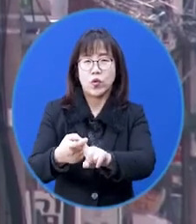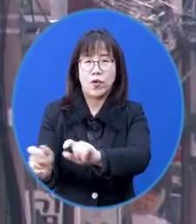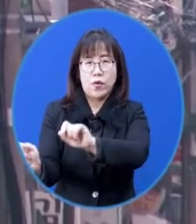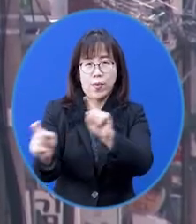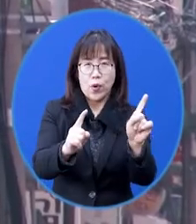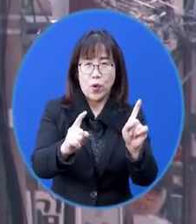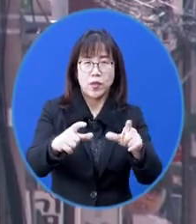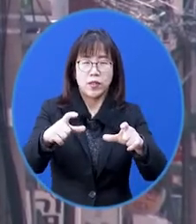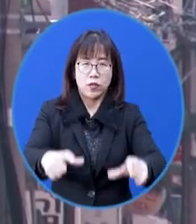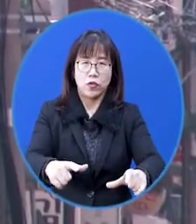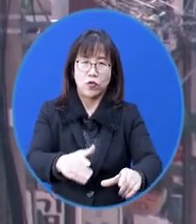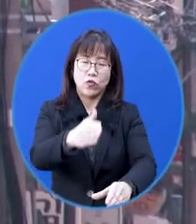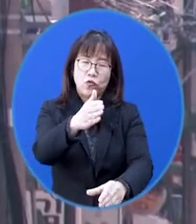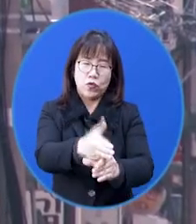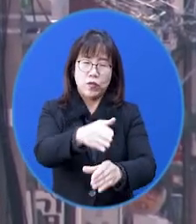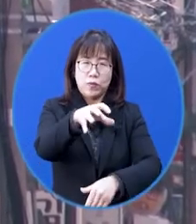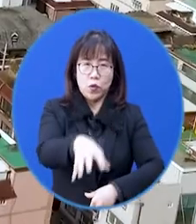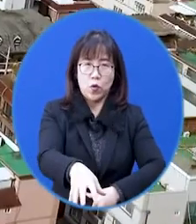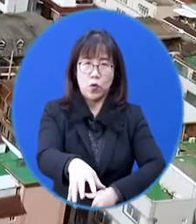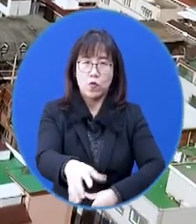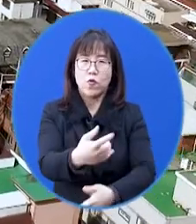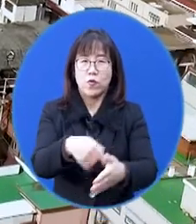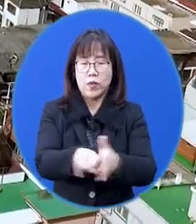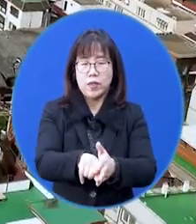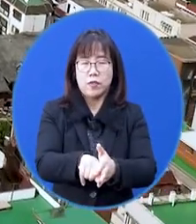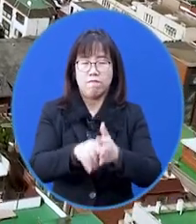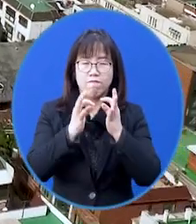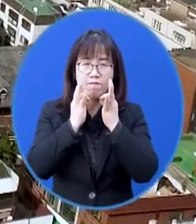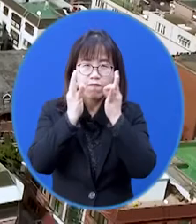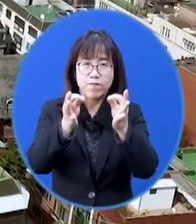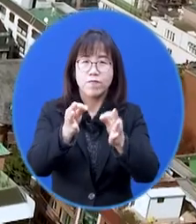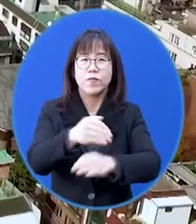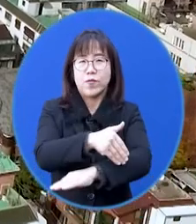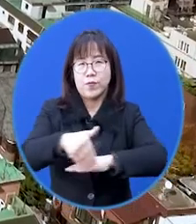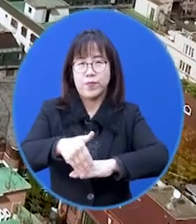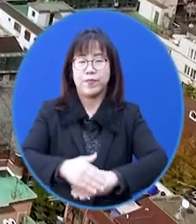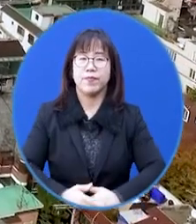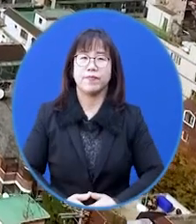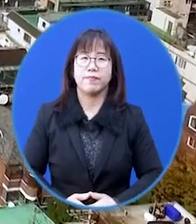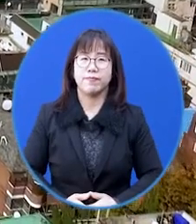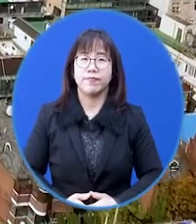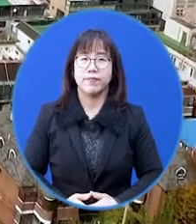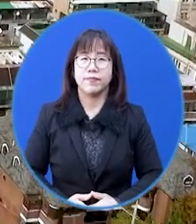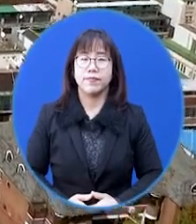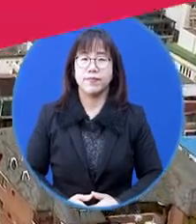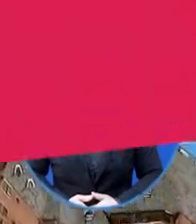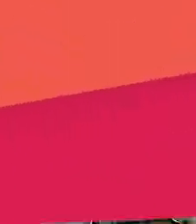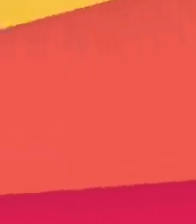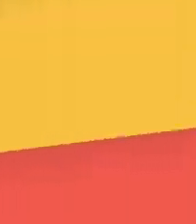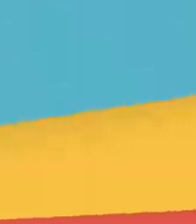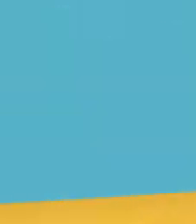공동체 회복을 이루며 강서구 지역 중심지로 성장할 수 있도록 최선을 다할 예정입니다.